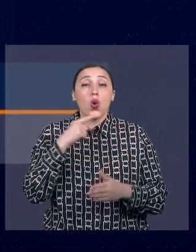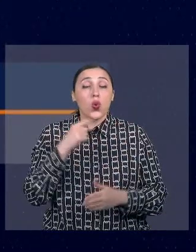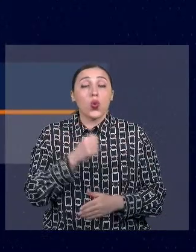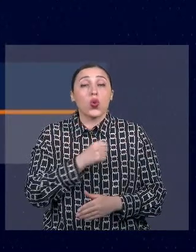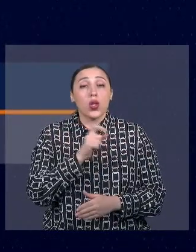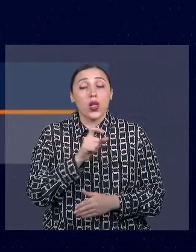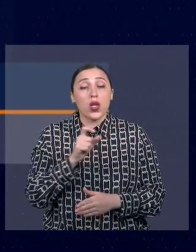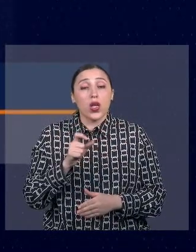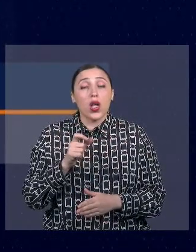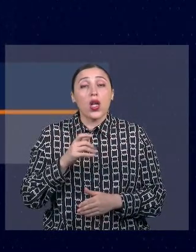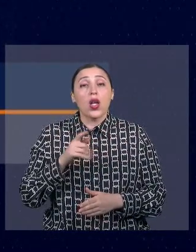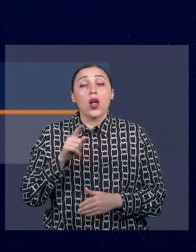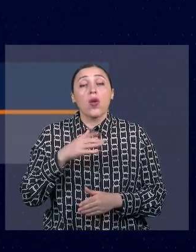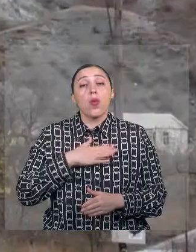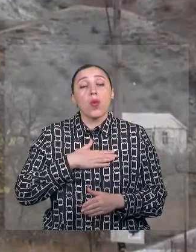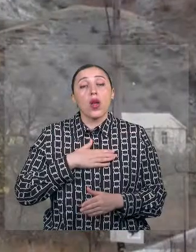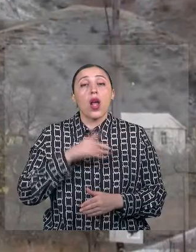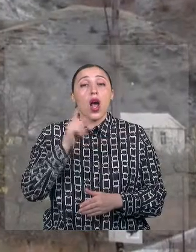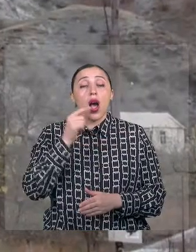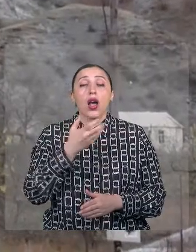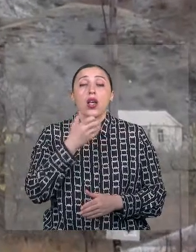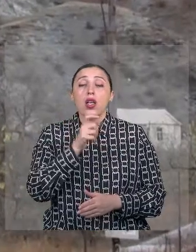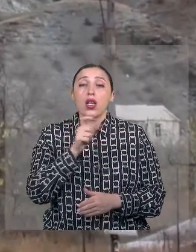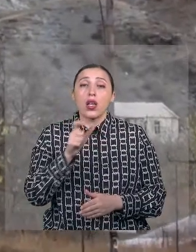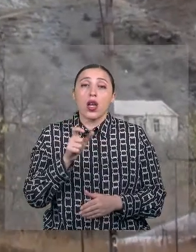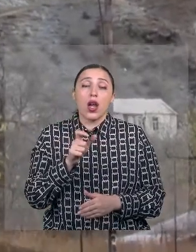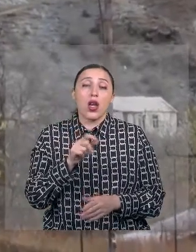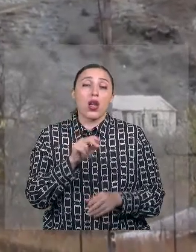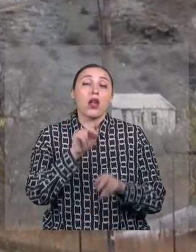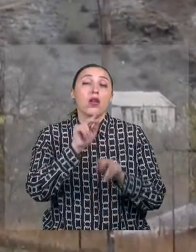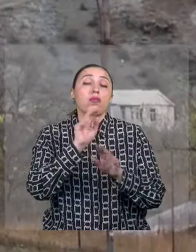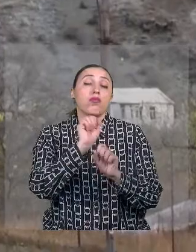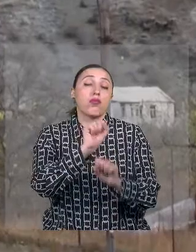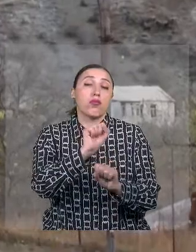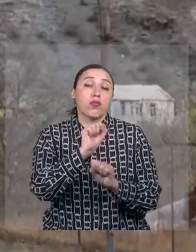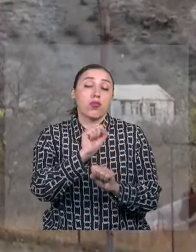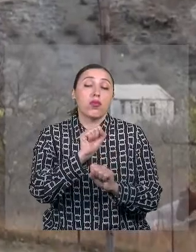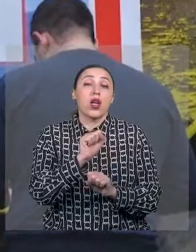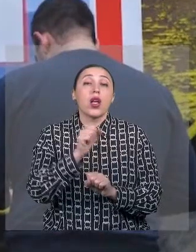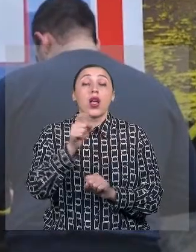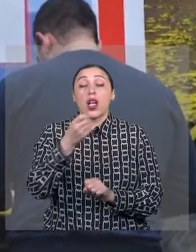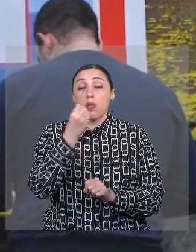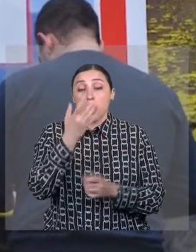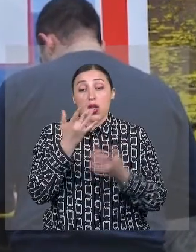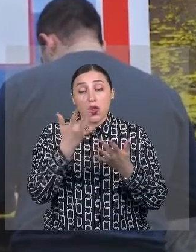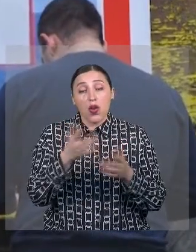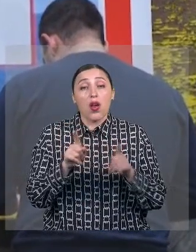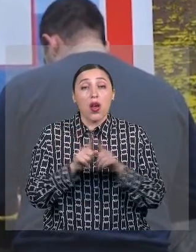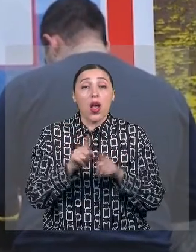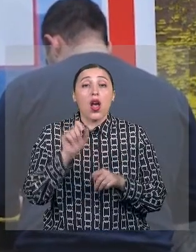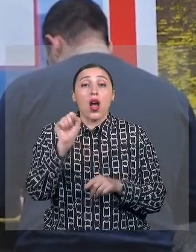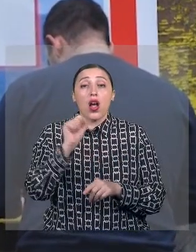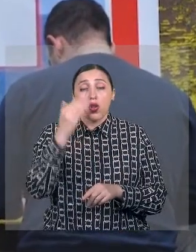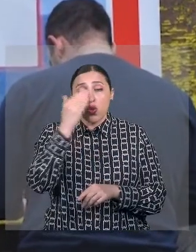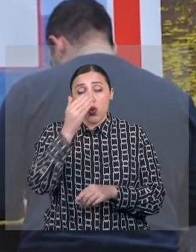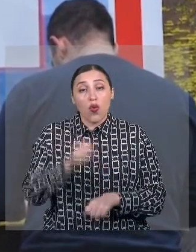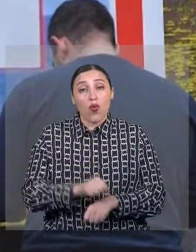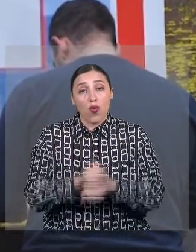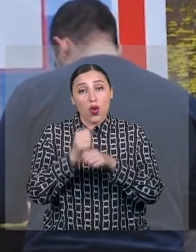այդ մեր հայ հոգևորականների անվտանգությունը։ Բաքվի այս նոր պահանջին զուգահեռ արցախցիները շարունակում են ակցիաներ